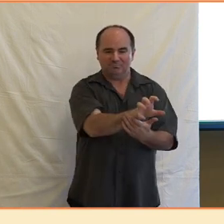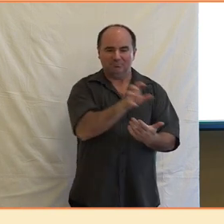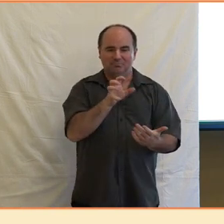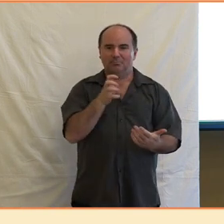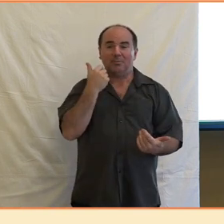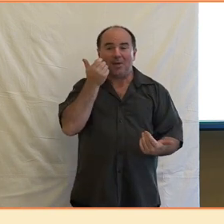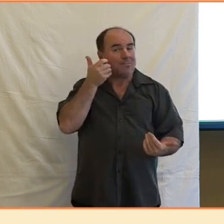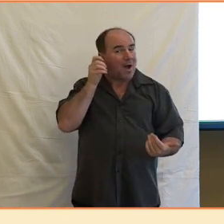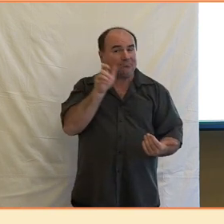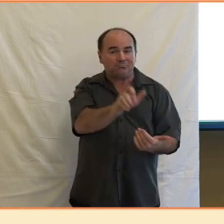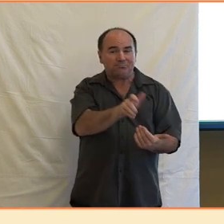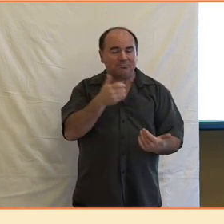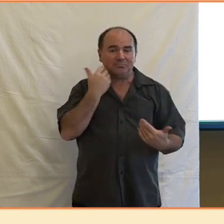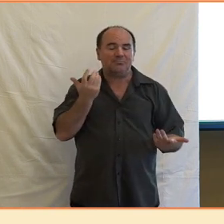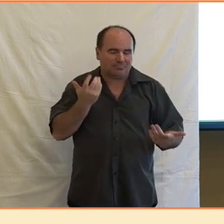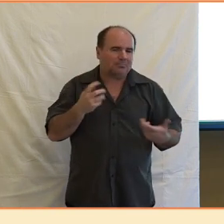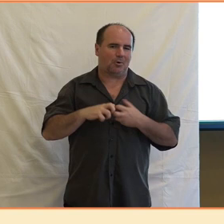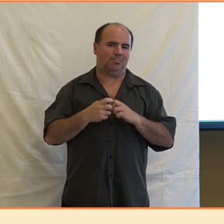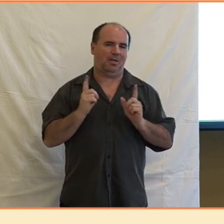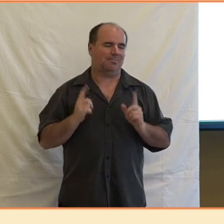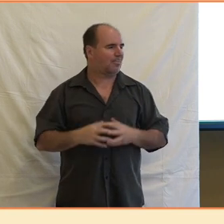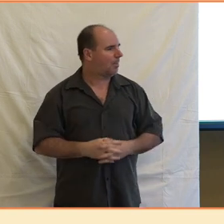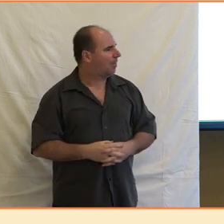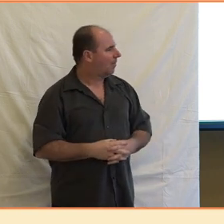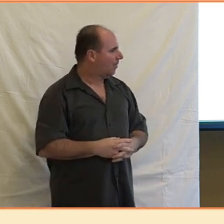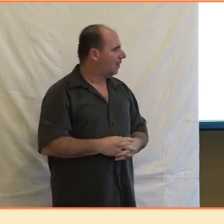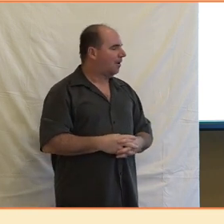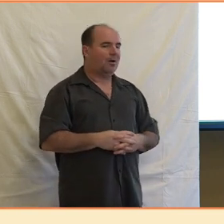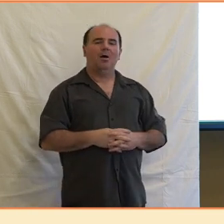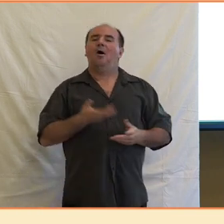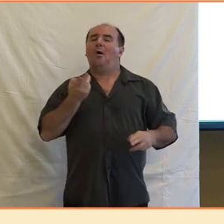Tak, nedostupnost nebo zhoršená dostupnost služeb.